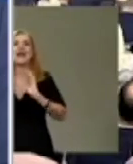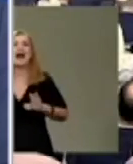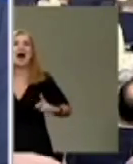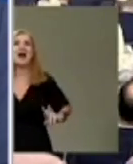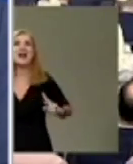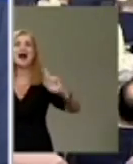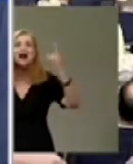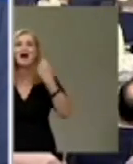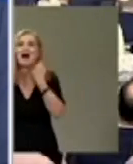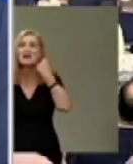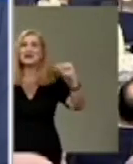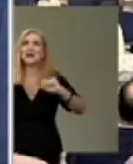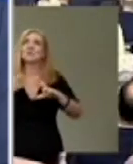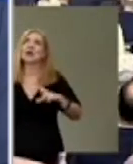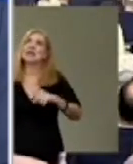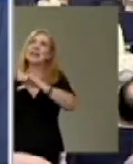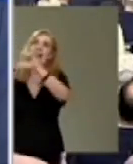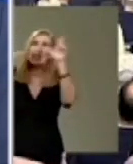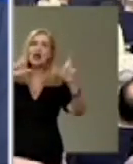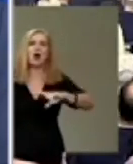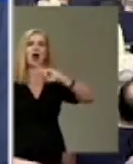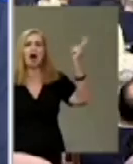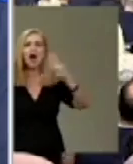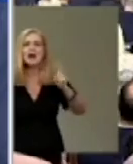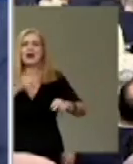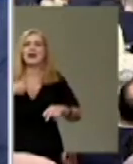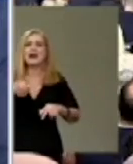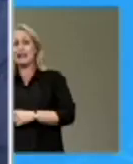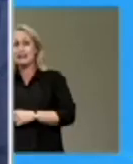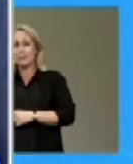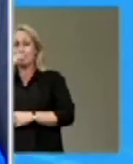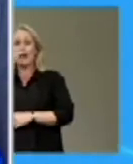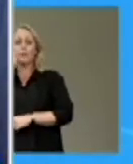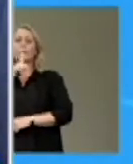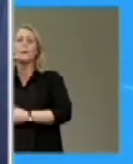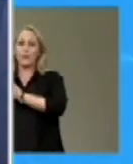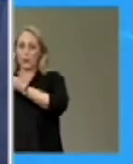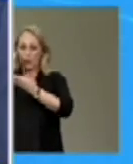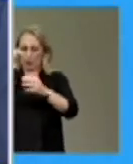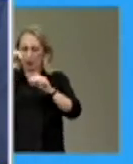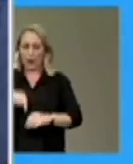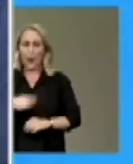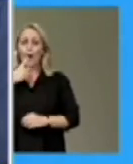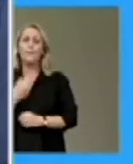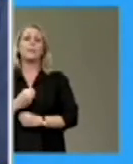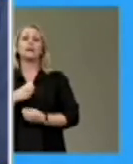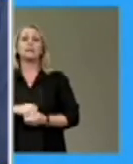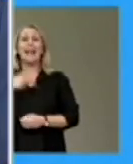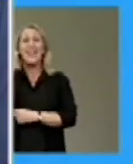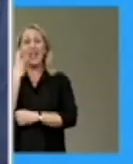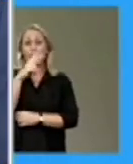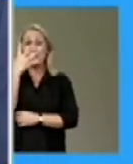κάνετε δηλαδή ως κανάλι είναι όταν μία γκαρσονιέρα επιπλωμένη έχει φτάσει να νοικιάζεται 4ε και